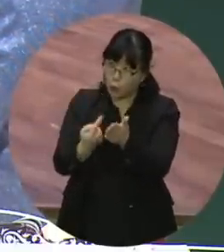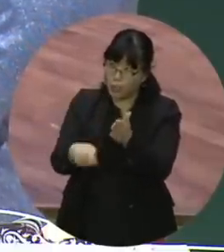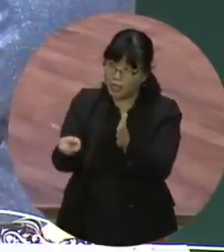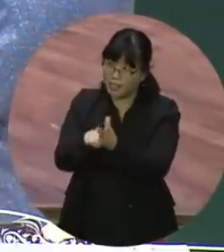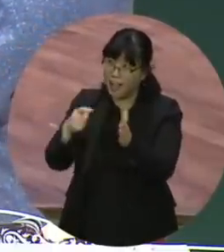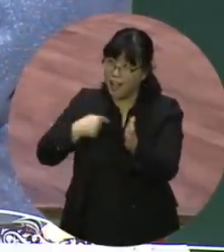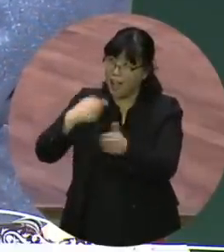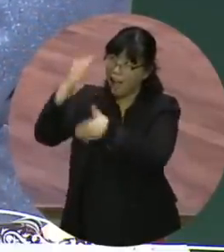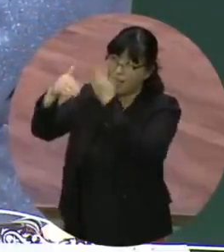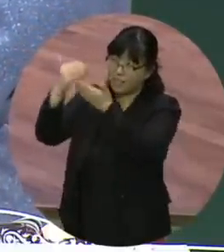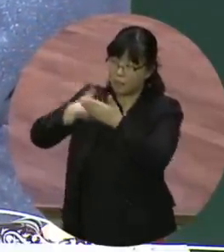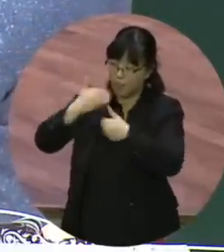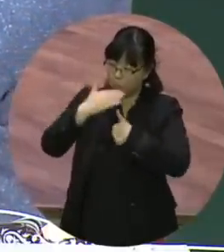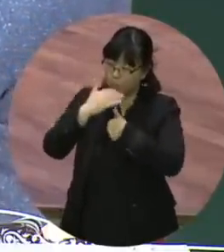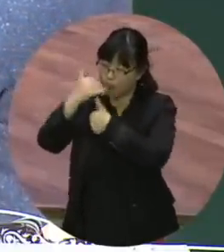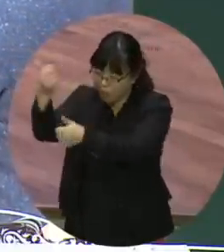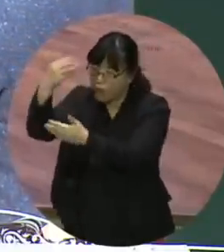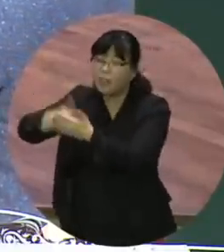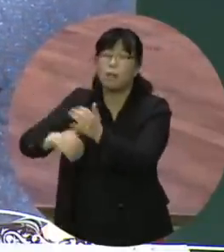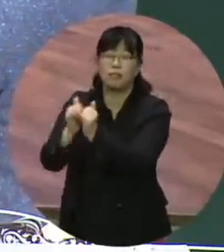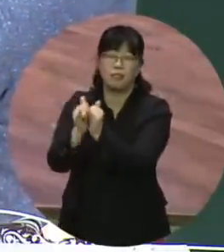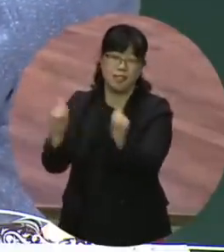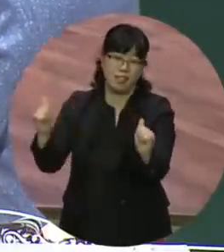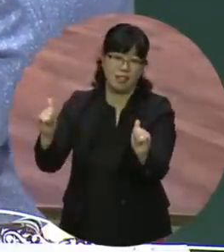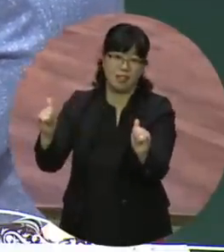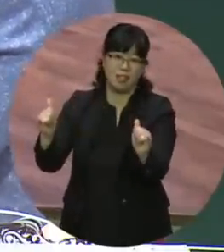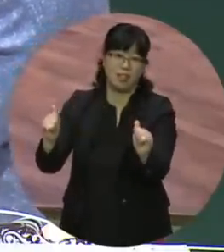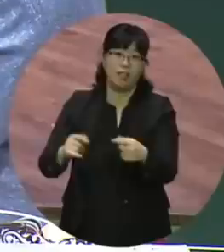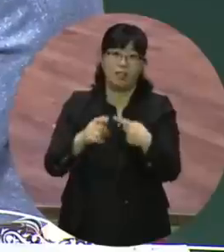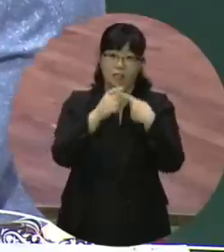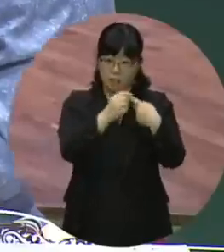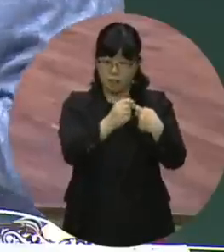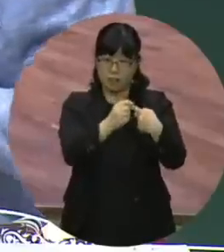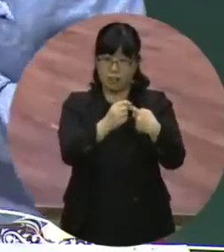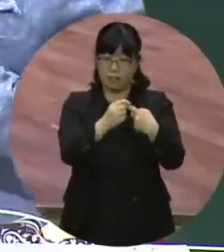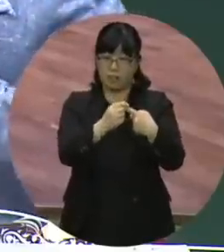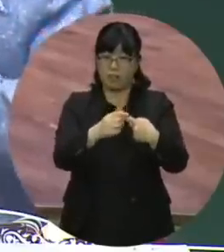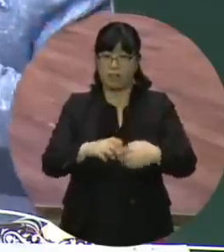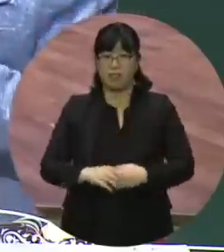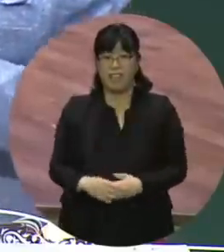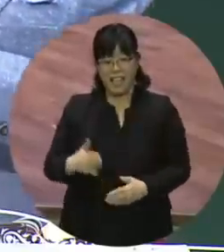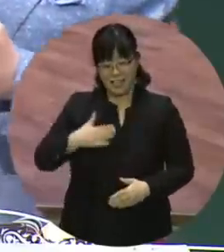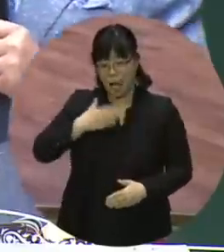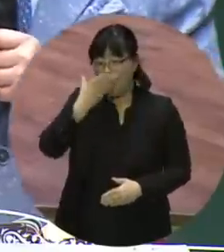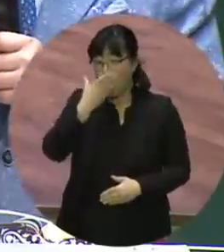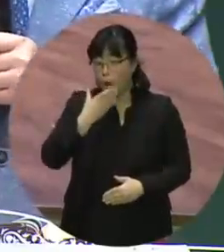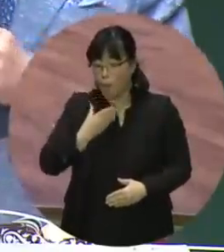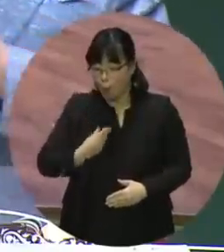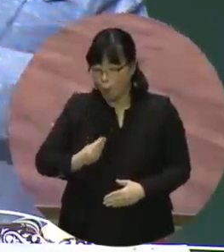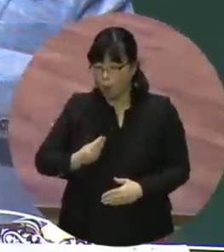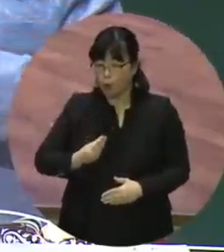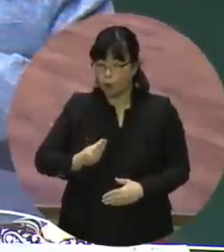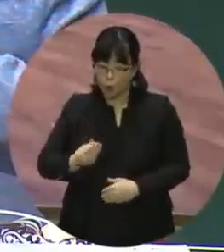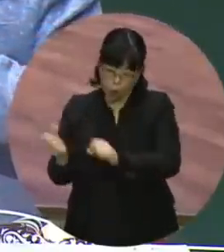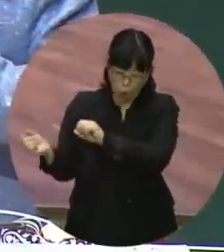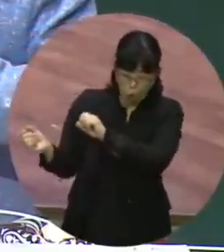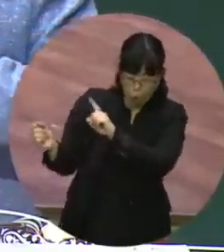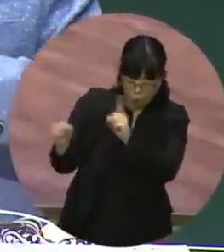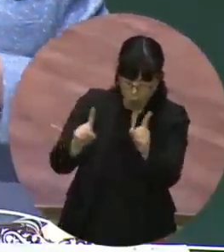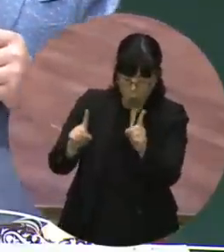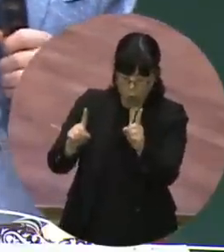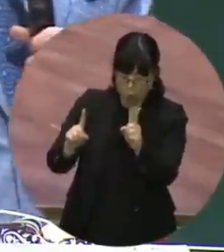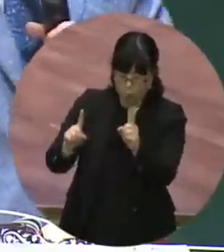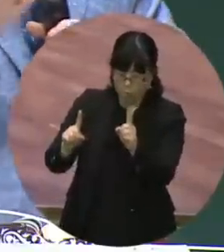때문에 복음 회복의 주역. 남은 자. 아멘. 내가 아니면 우리 가문 복음 안